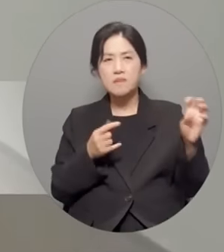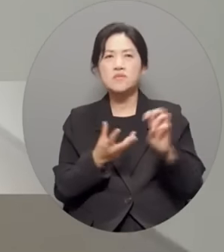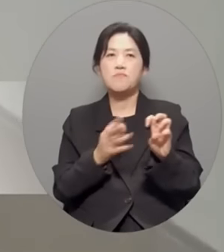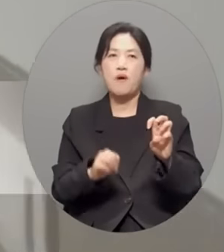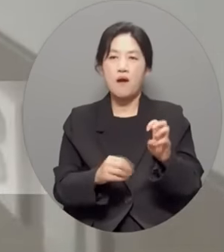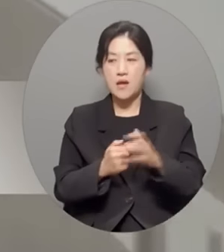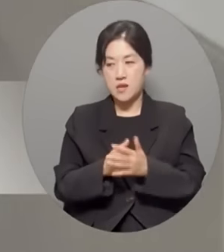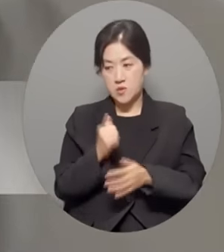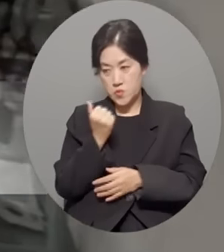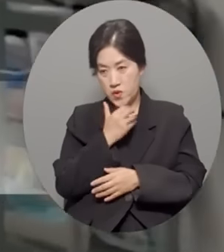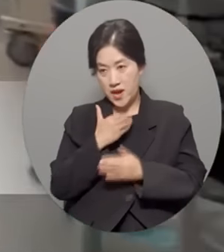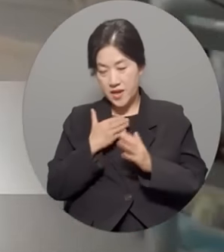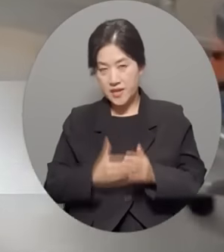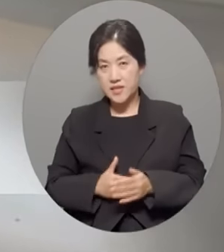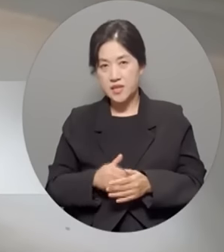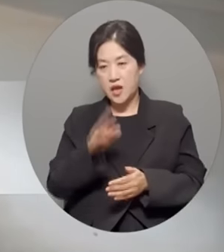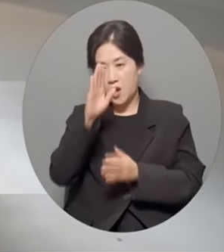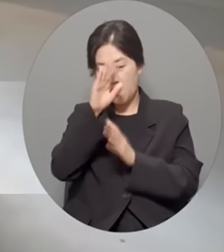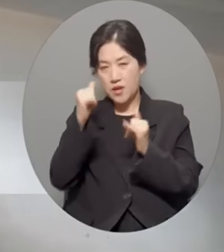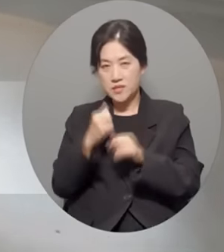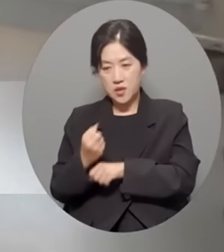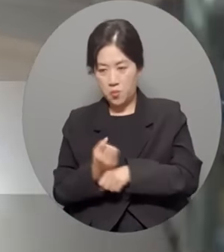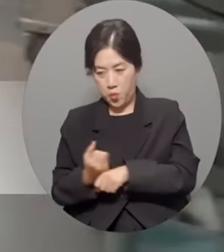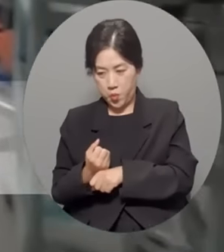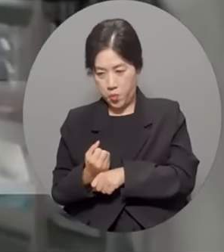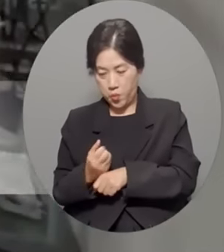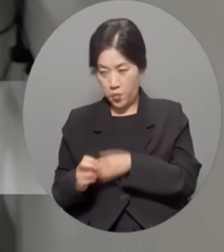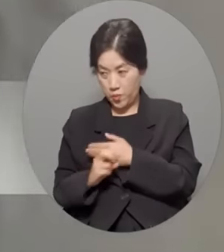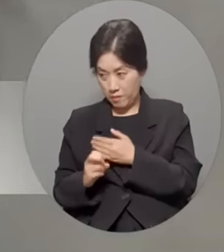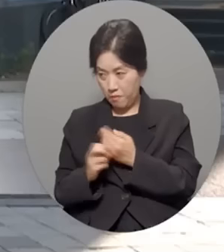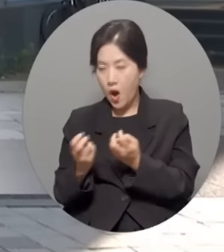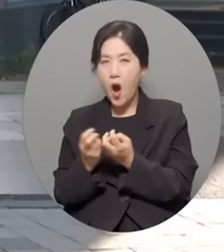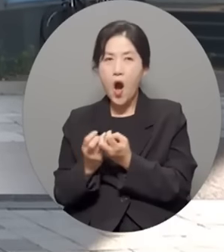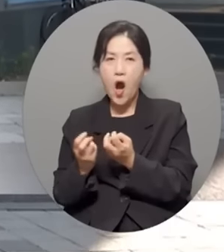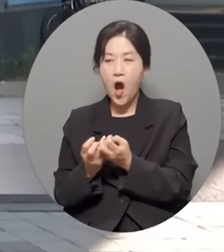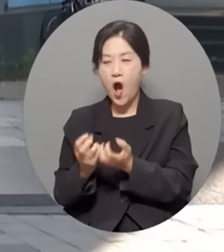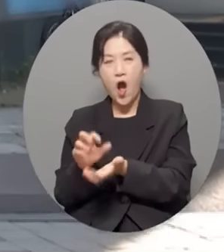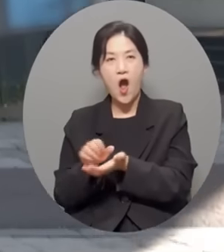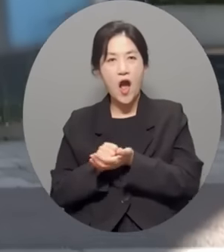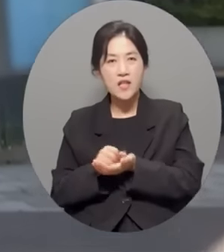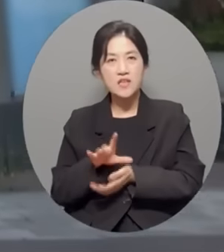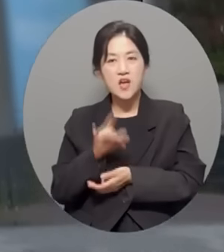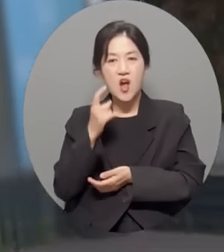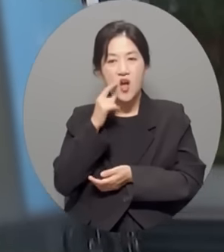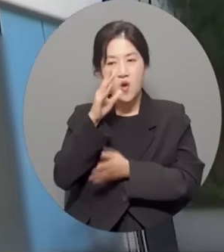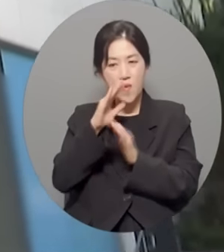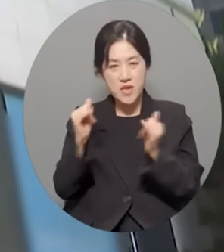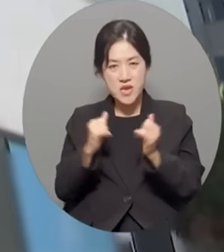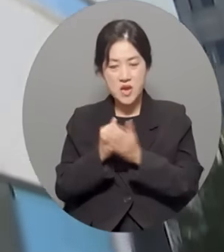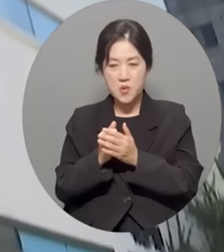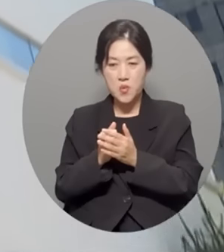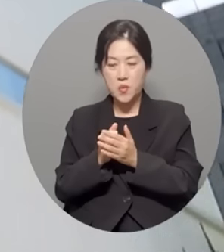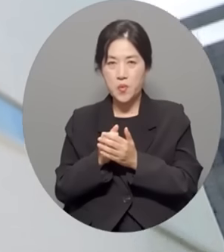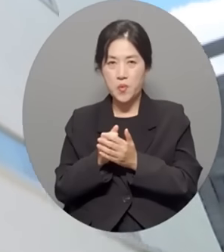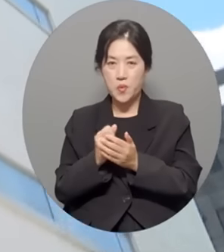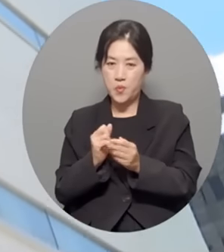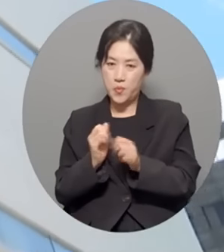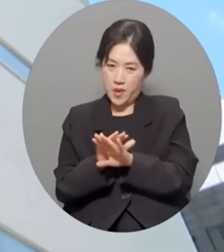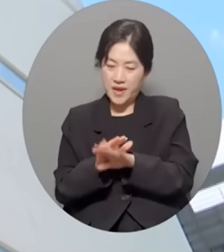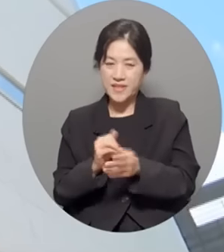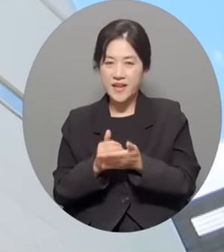소개로 알게 된 환자 브로커로부터 수법을 전수받은 겁니다 처음 가짜 환자로 둔갑시킨 건